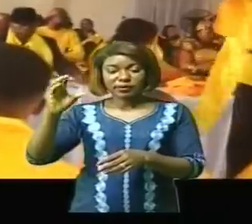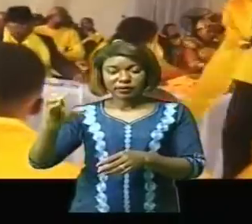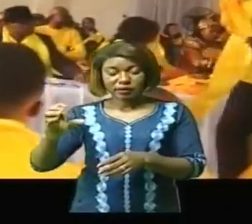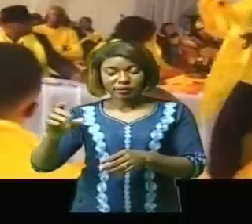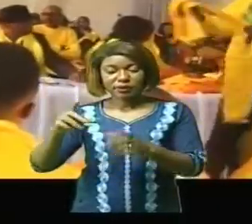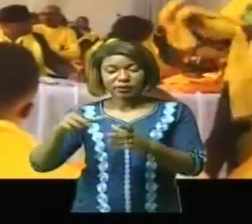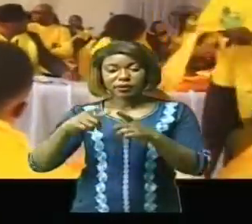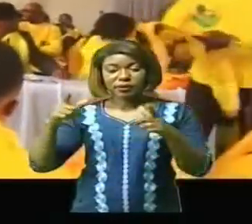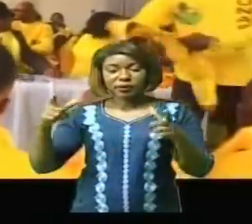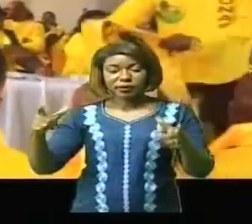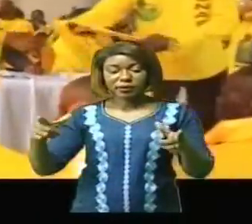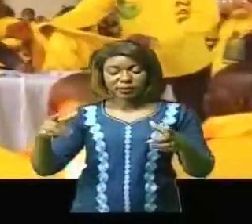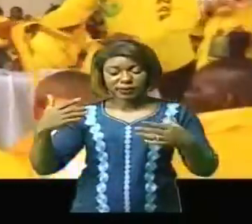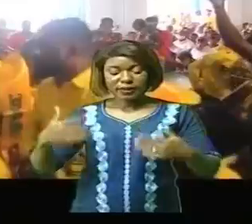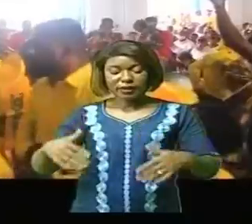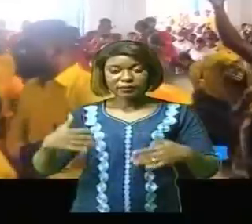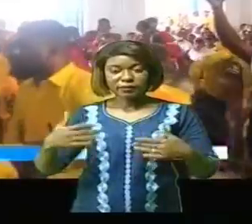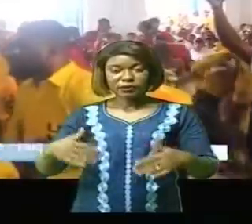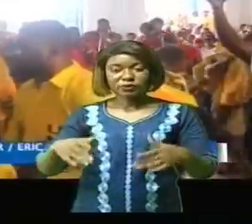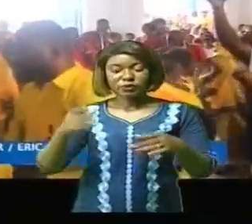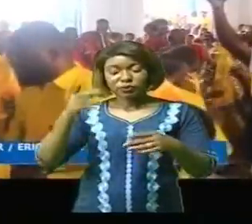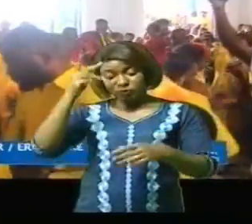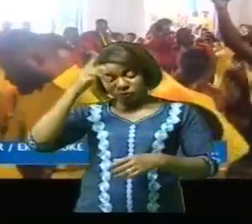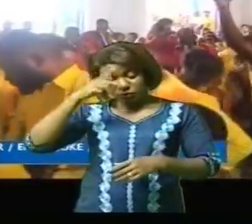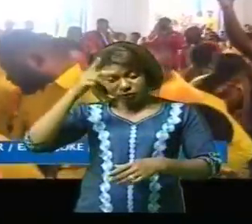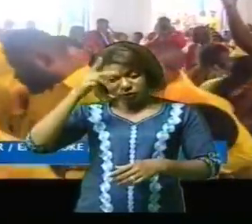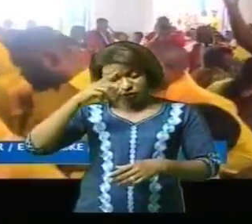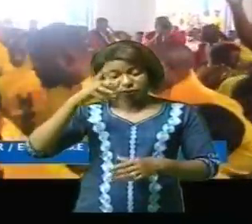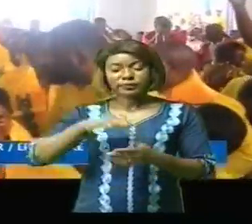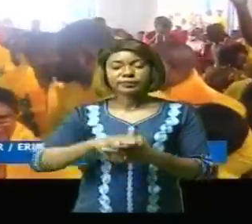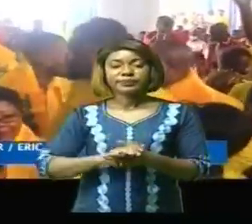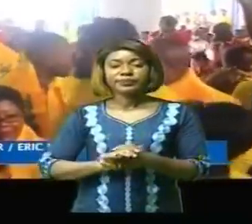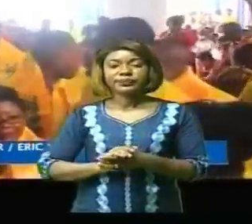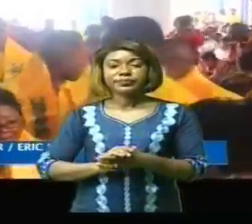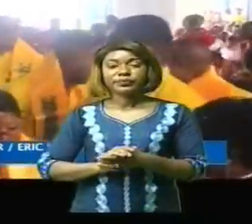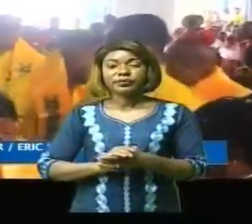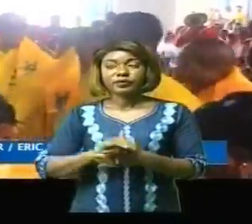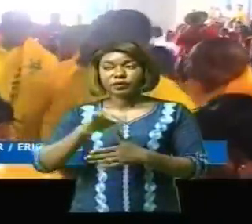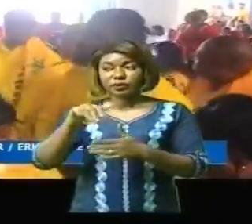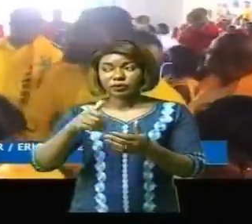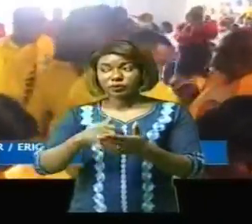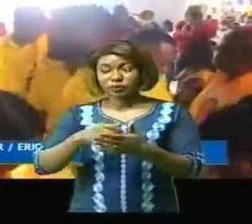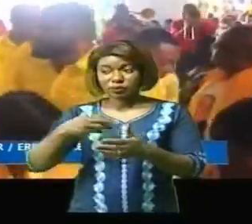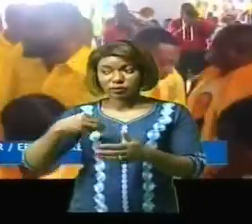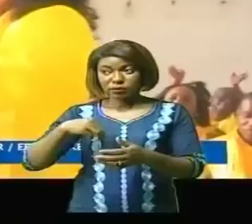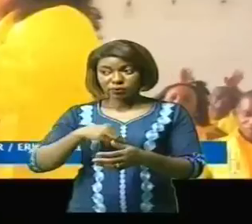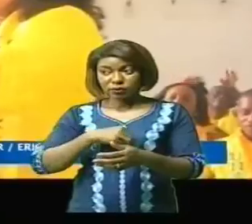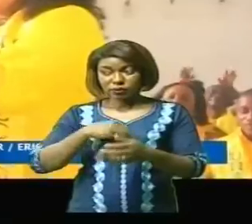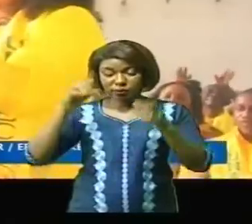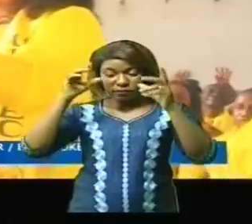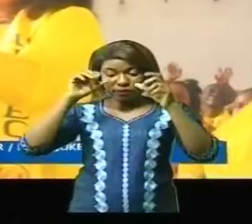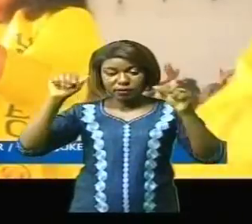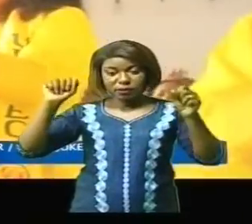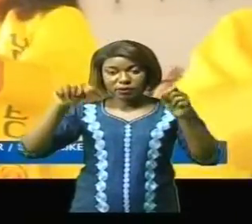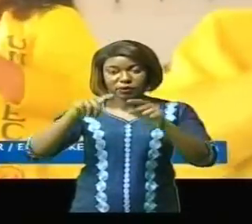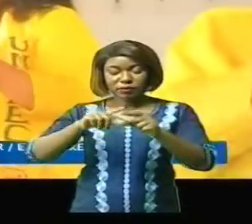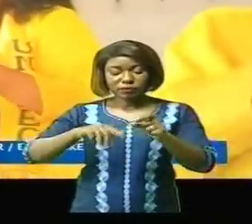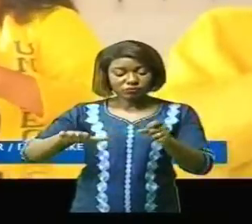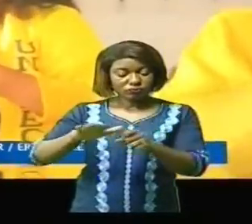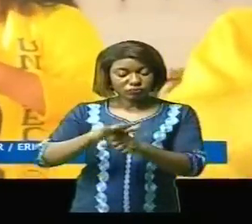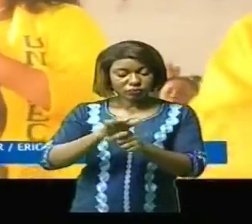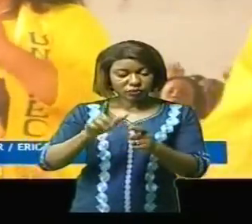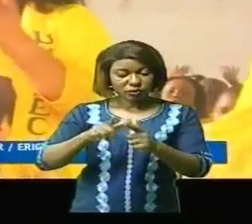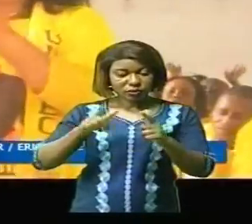cette grandiose manifestation politique de l'UNAFEC. Tous les membres du Présidium affichés complets à cette